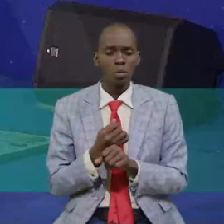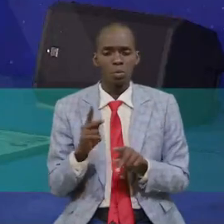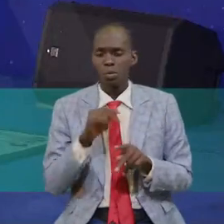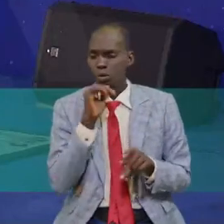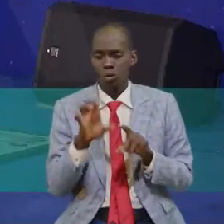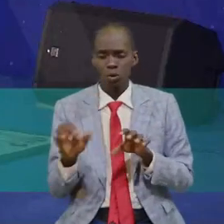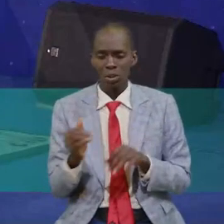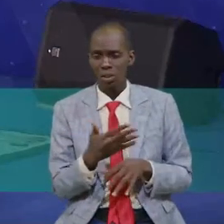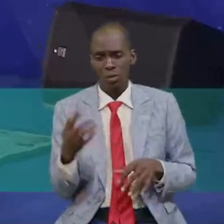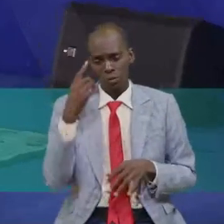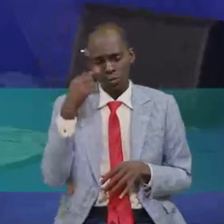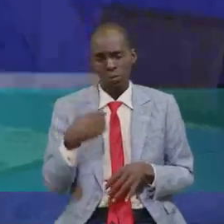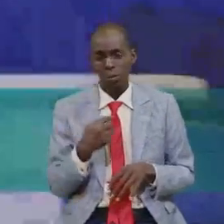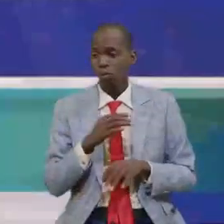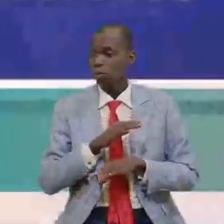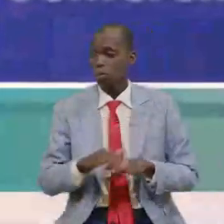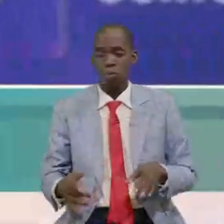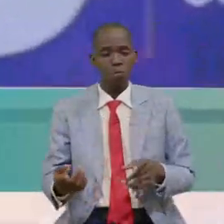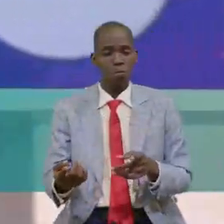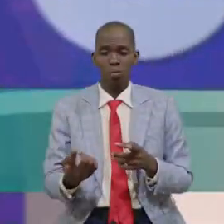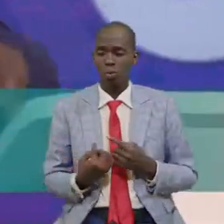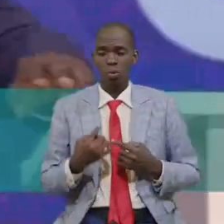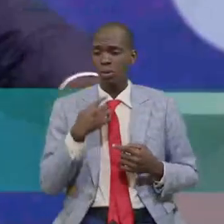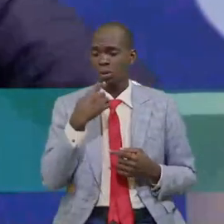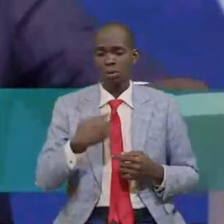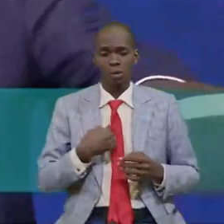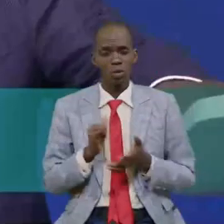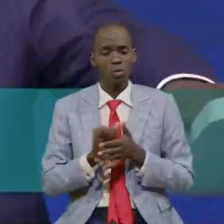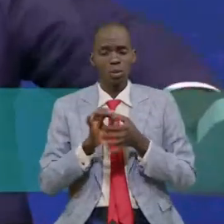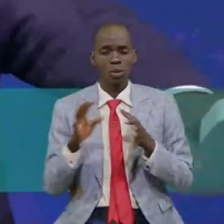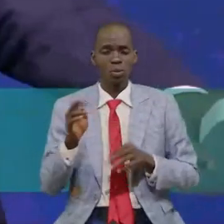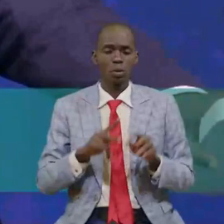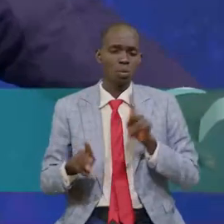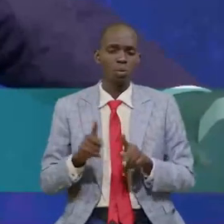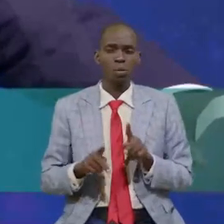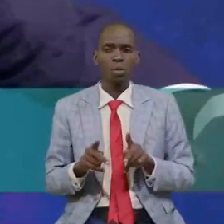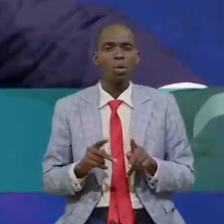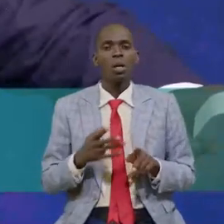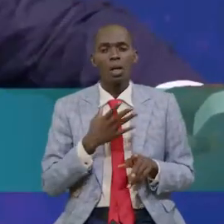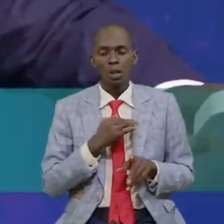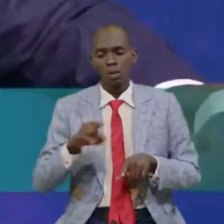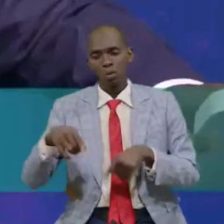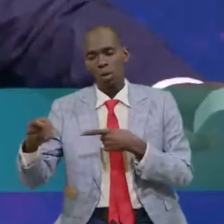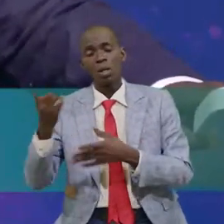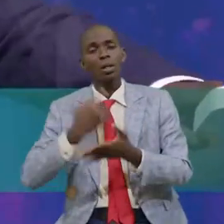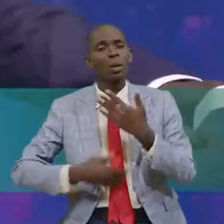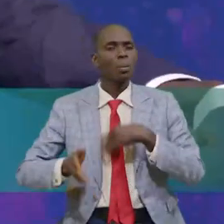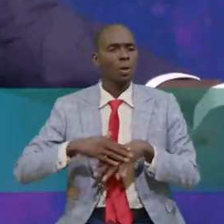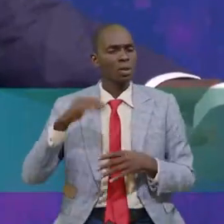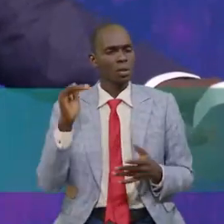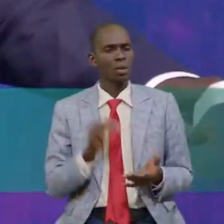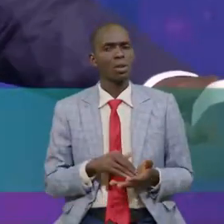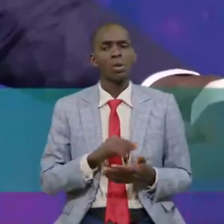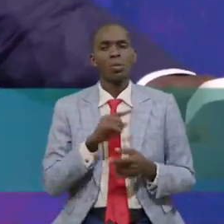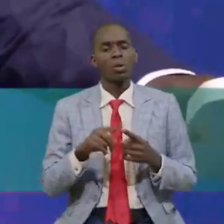Ne revenez plus ici. Et il est revenu encore. Quand on t'a chassé, et on dit, on ne veut